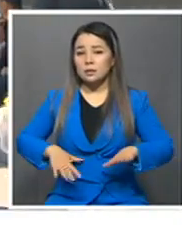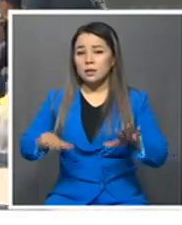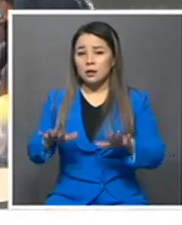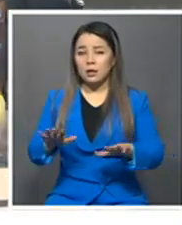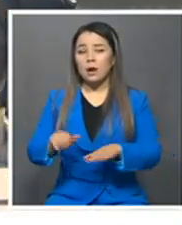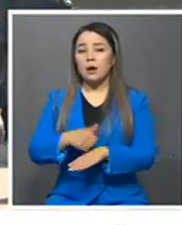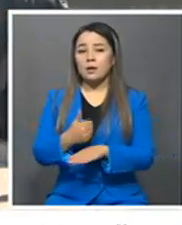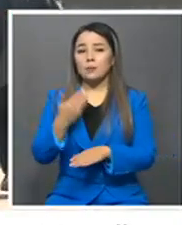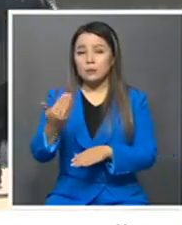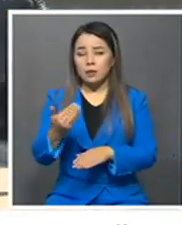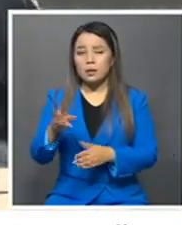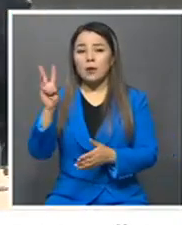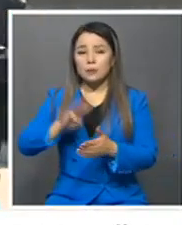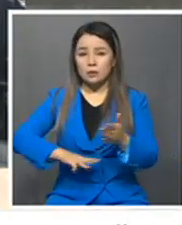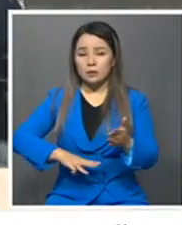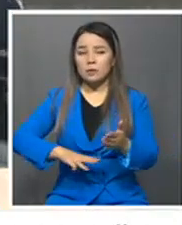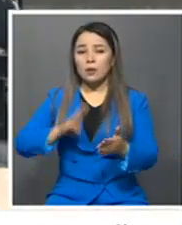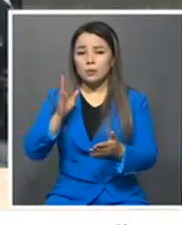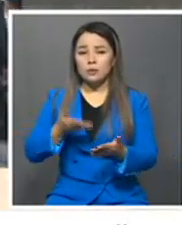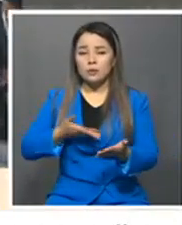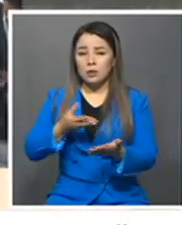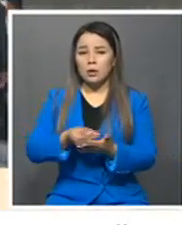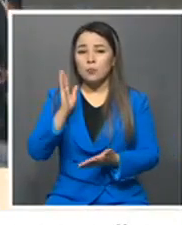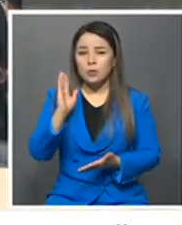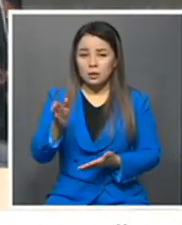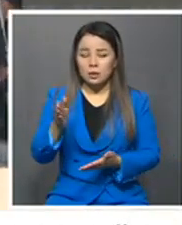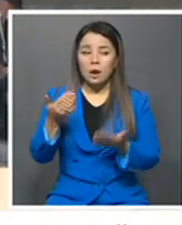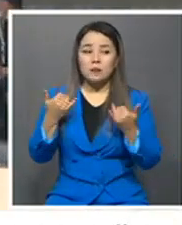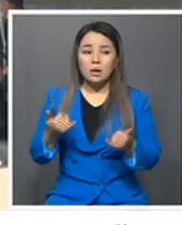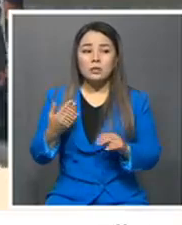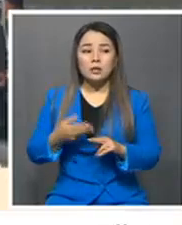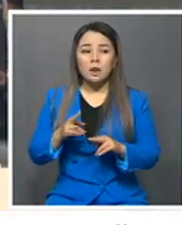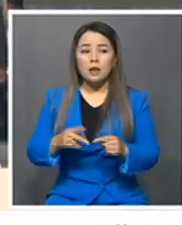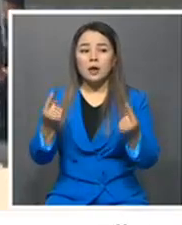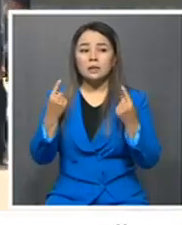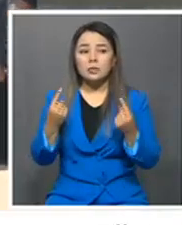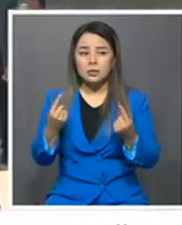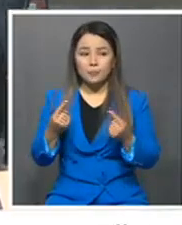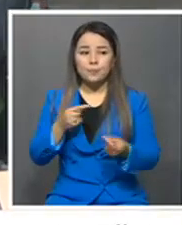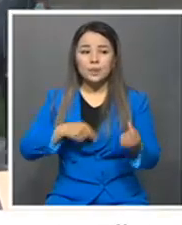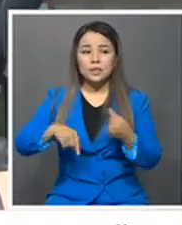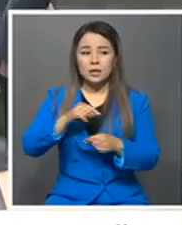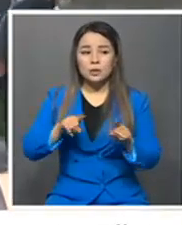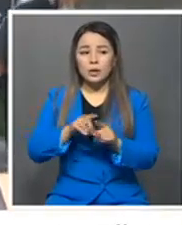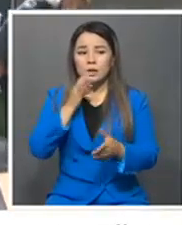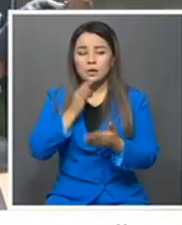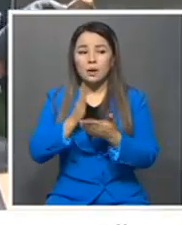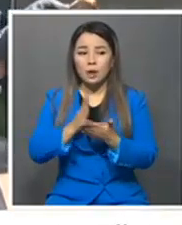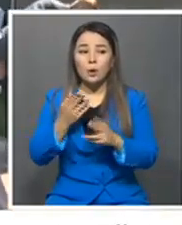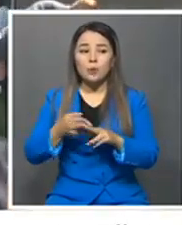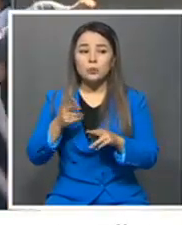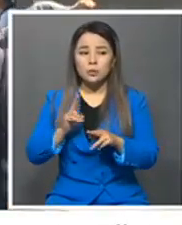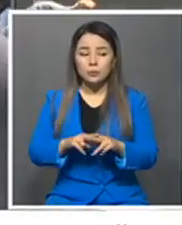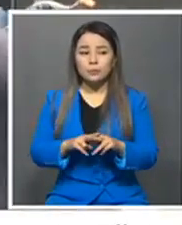Базардың әкімшілігіне айыппұл салу үшін. Бұл ірі бизнес, сондықтан